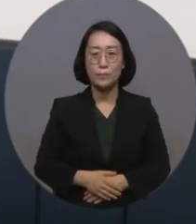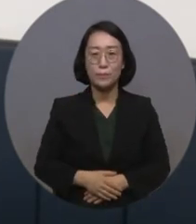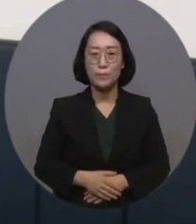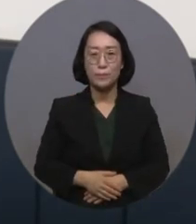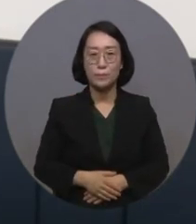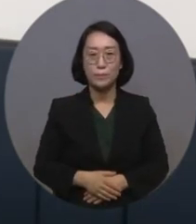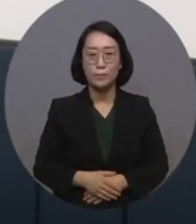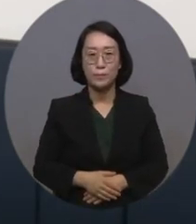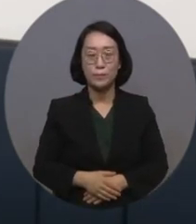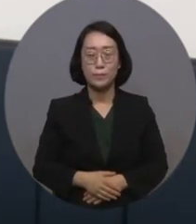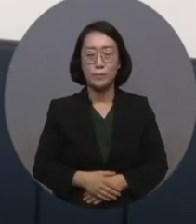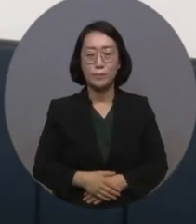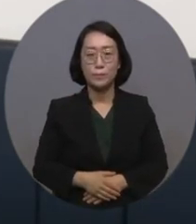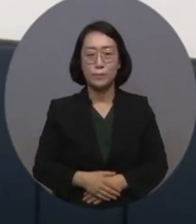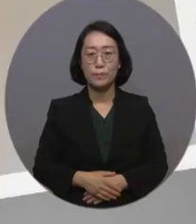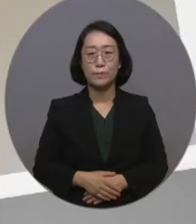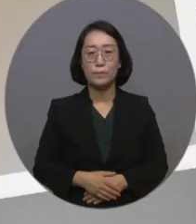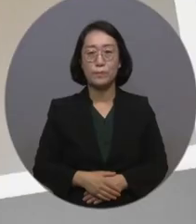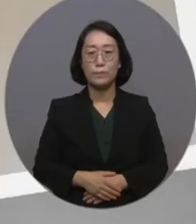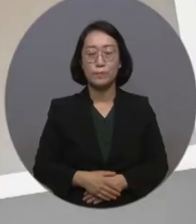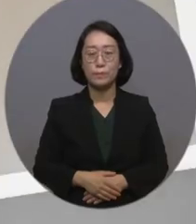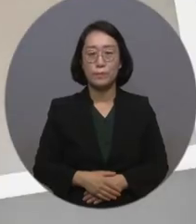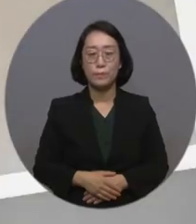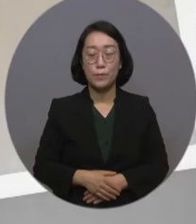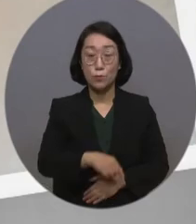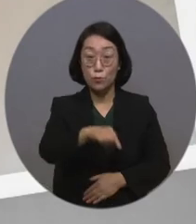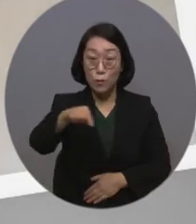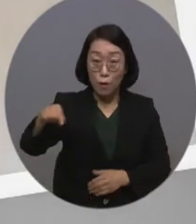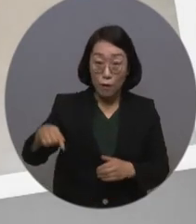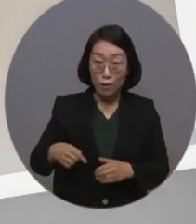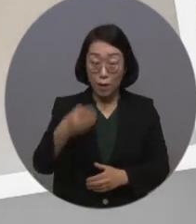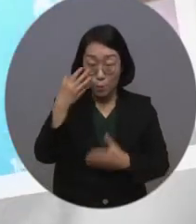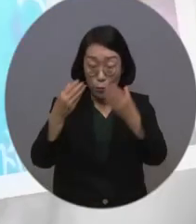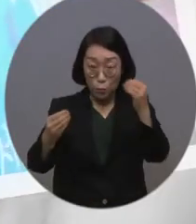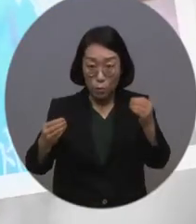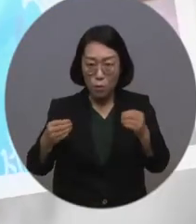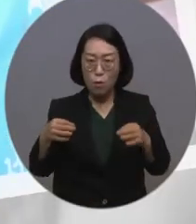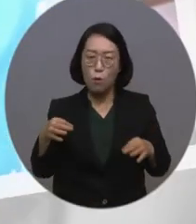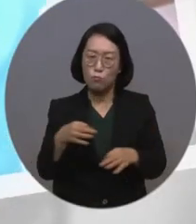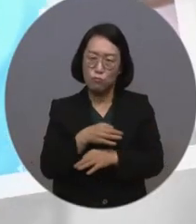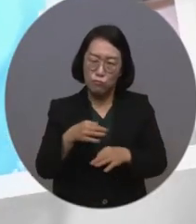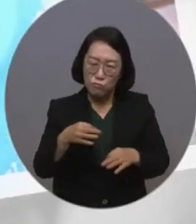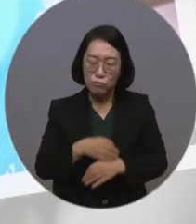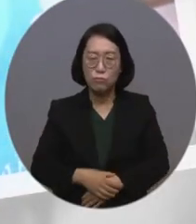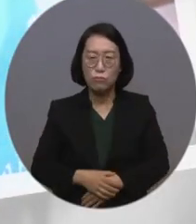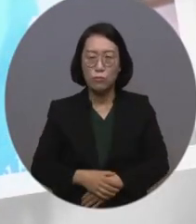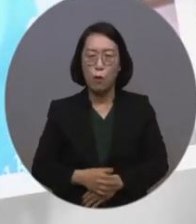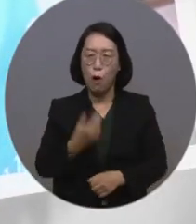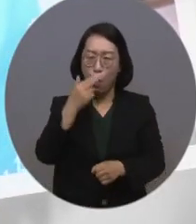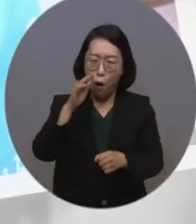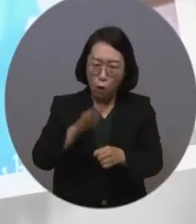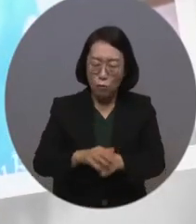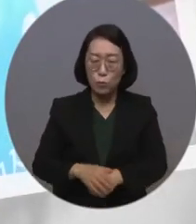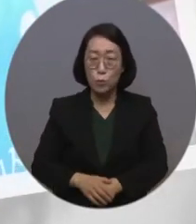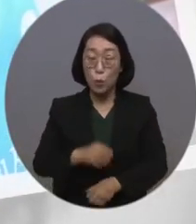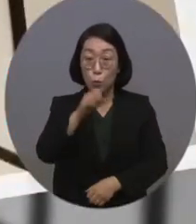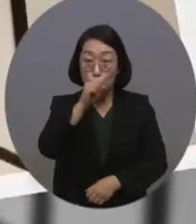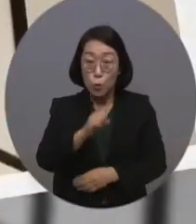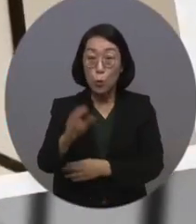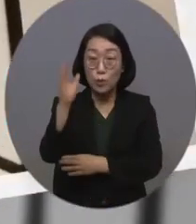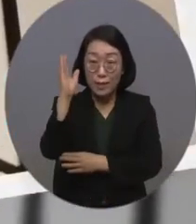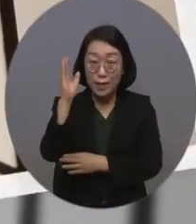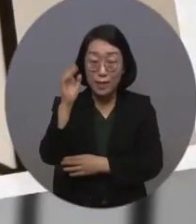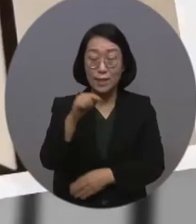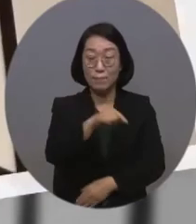뉴스 이소영입니다. 우리 주변에서 일어나는 불공정한 사례부터 억울한 사연, 따뜻한